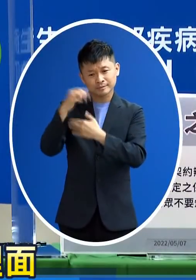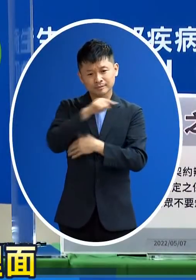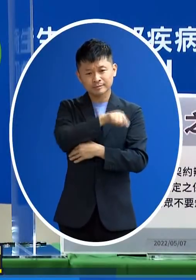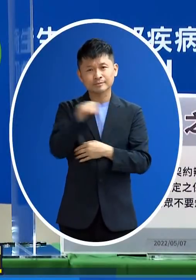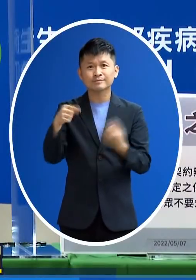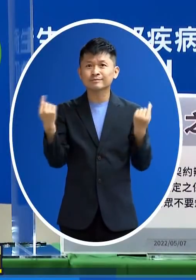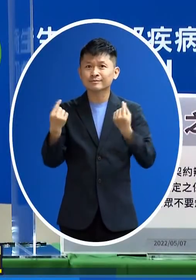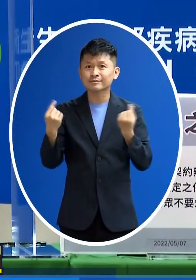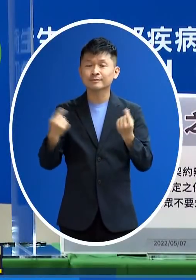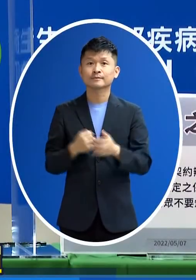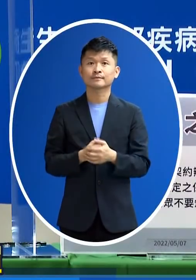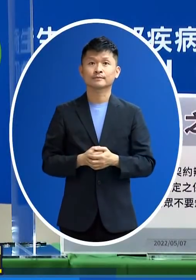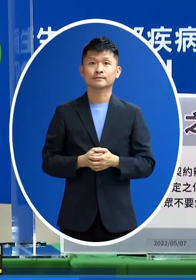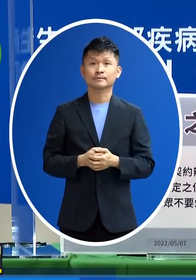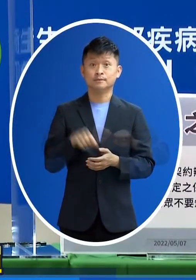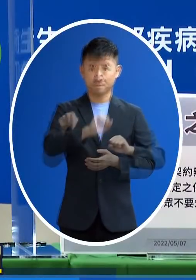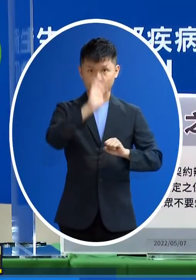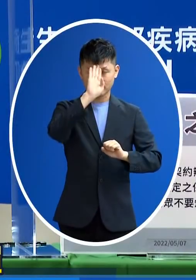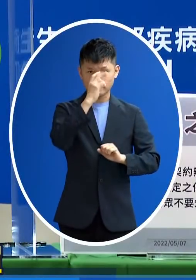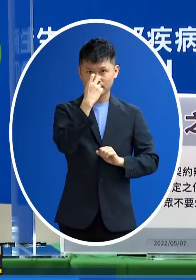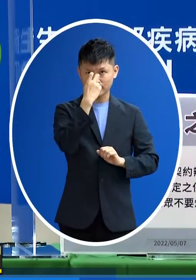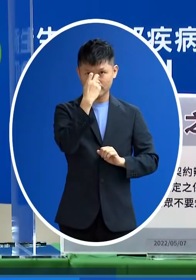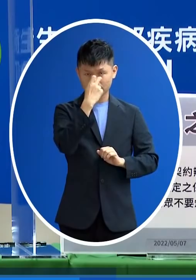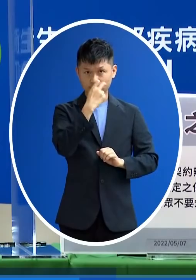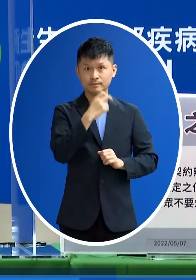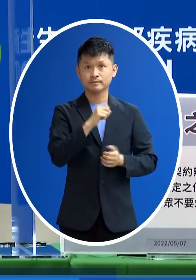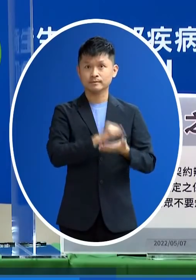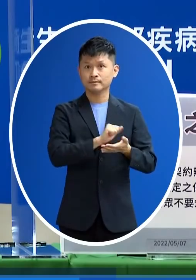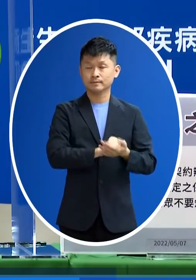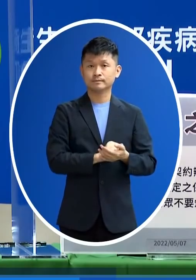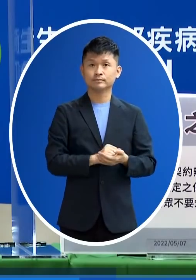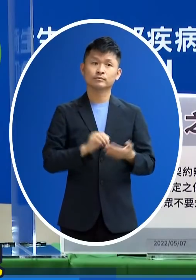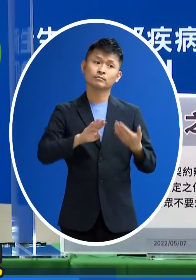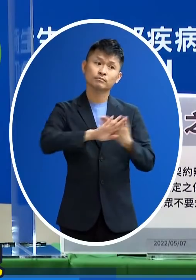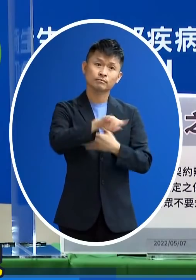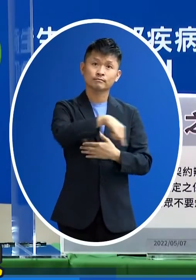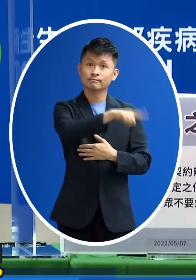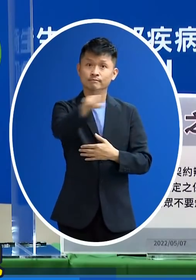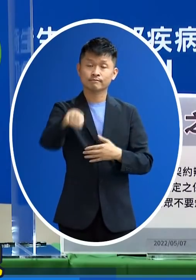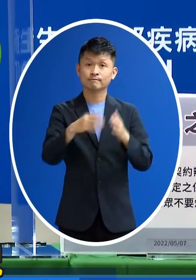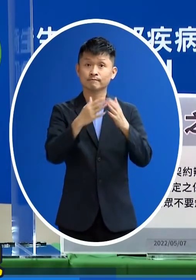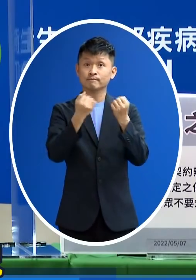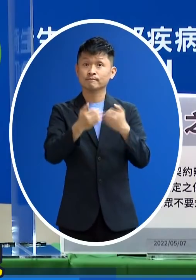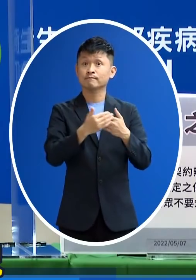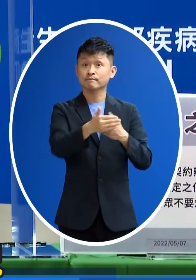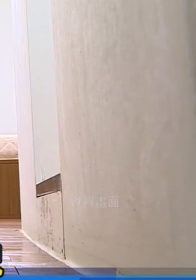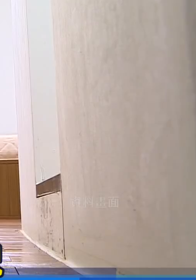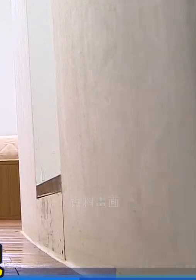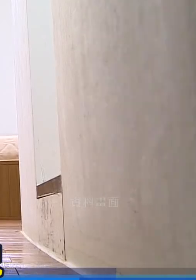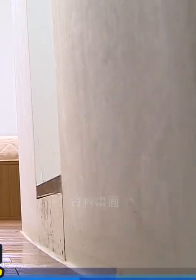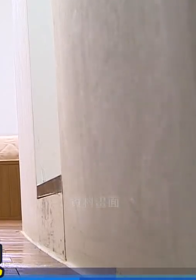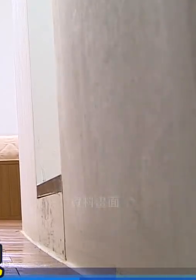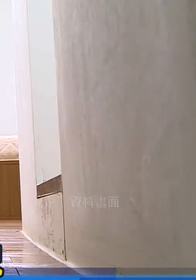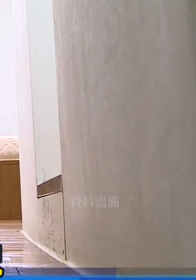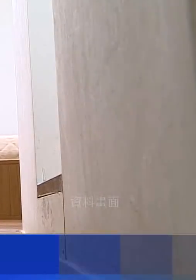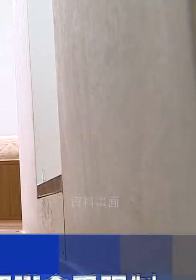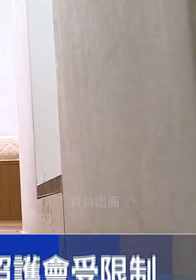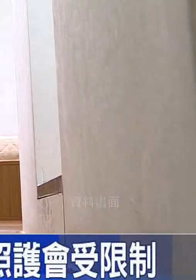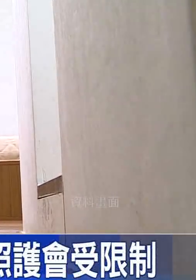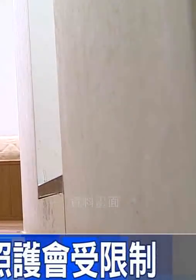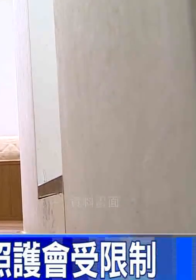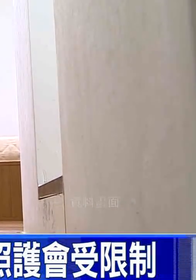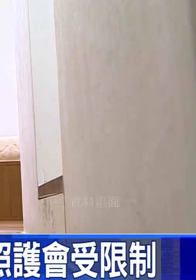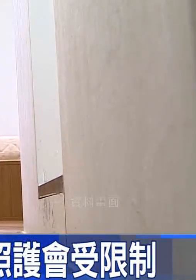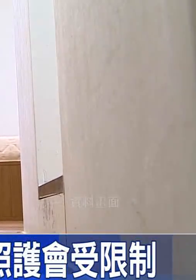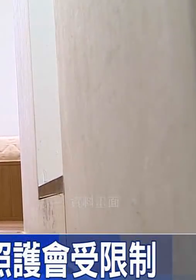这个里面，那这个会开居隔单，其他的就没有居家隔离这样的一个情况。 同时取消居隔对